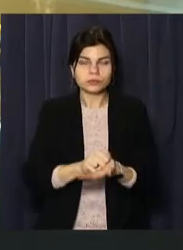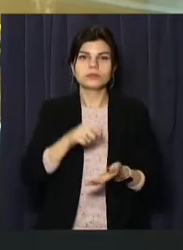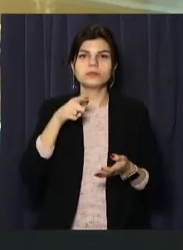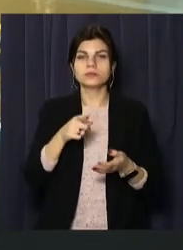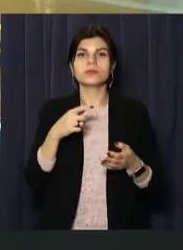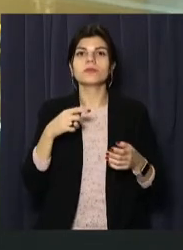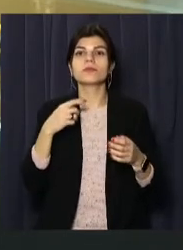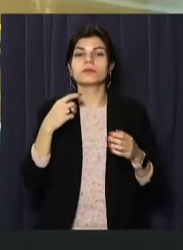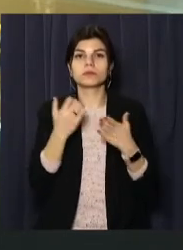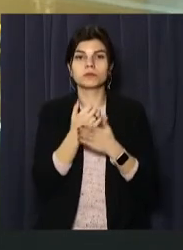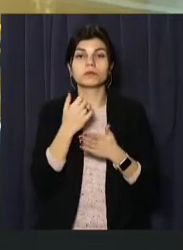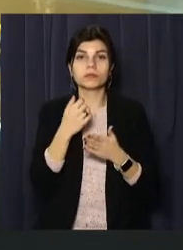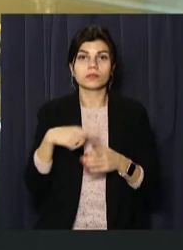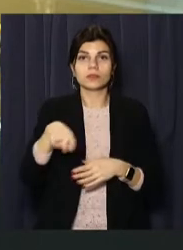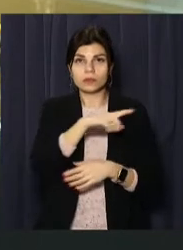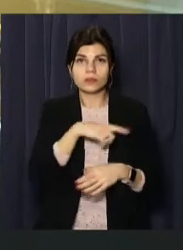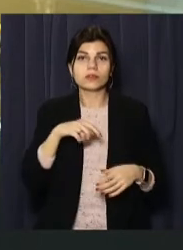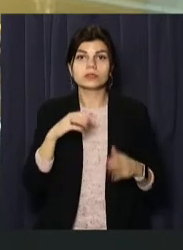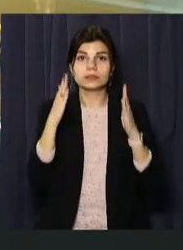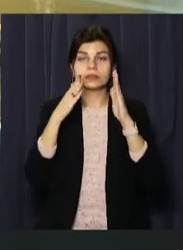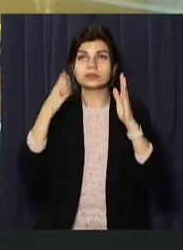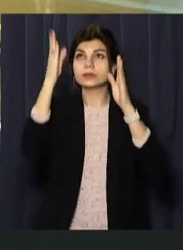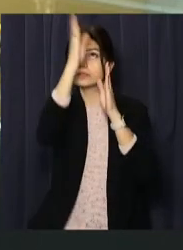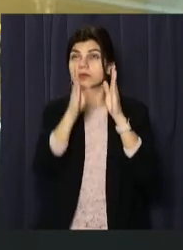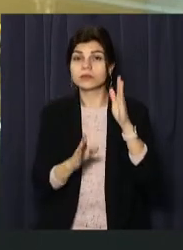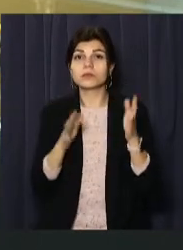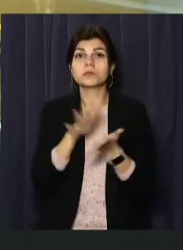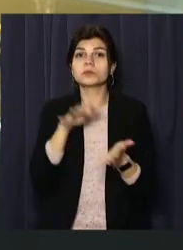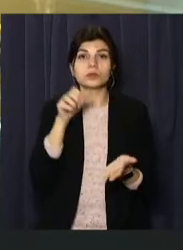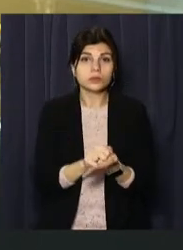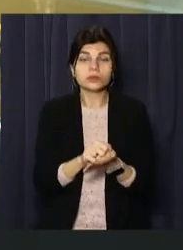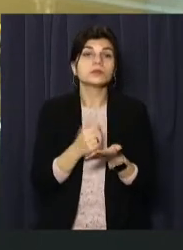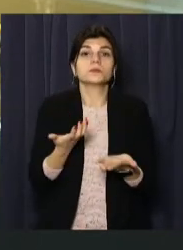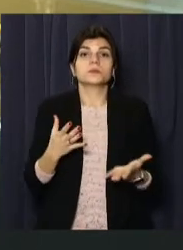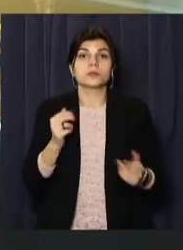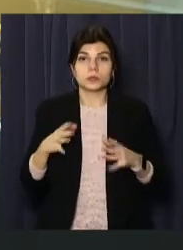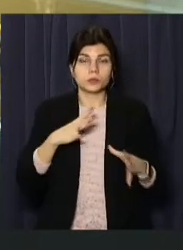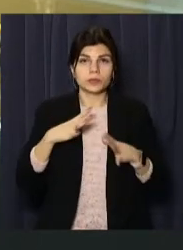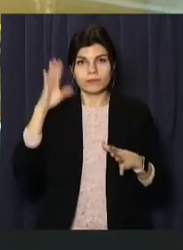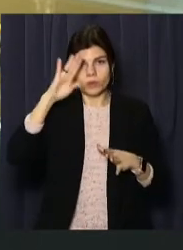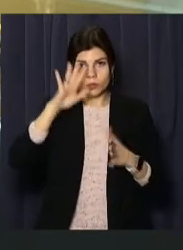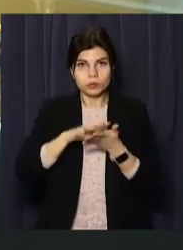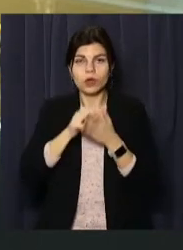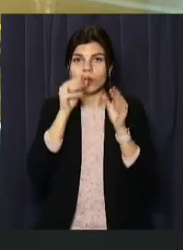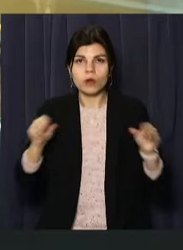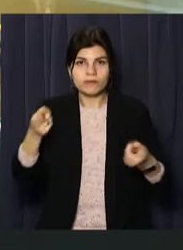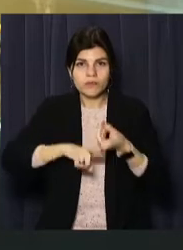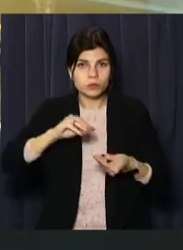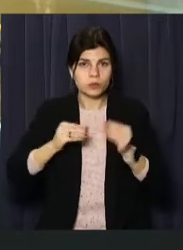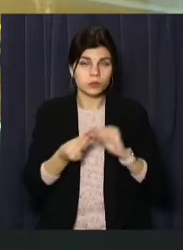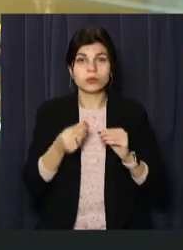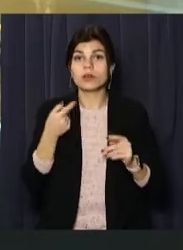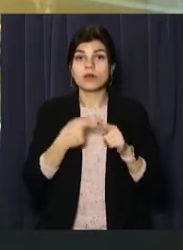приїзду аварійної служби жителі самотужки прибрали стіну, що зруйнувалася, щоб перекрити подачу води. Та це не єдина